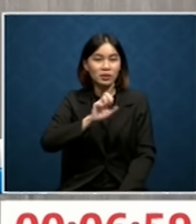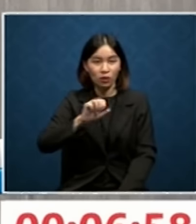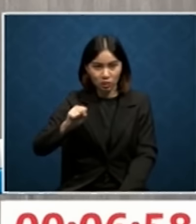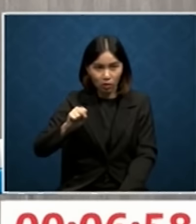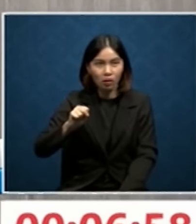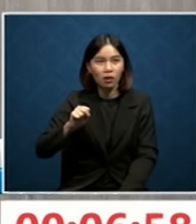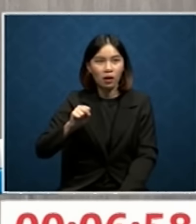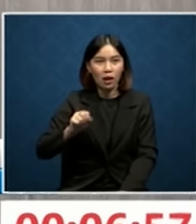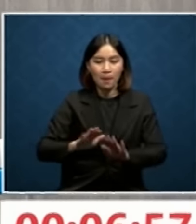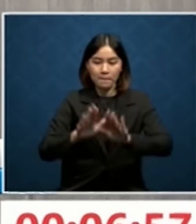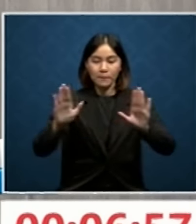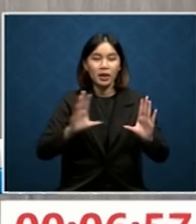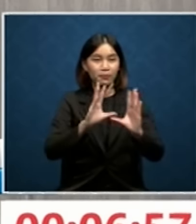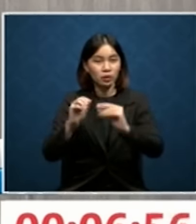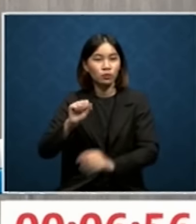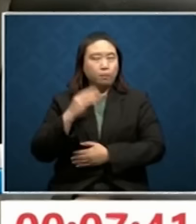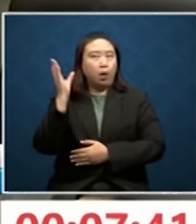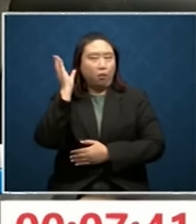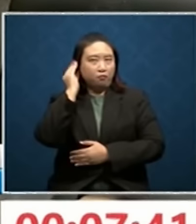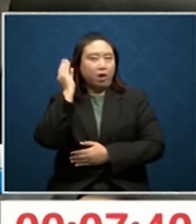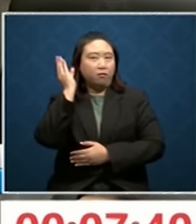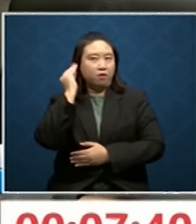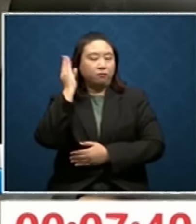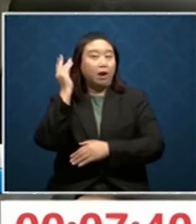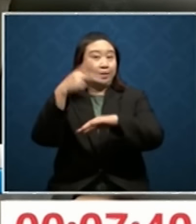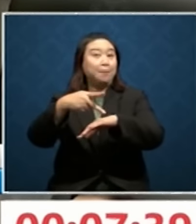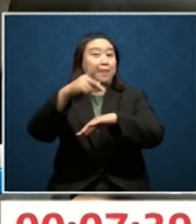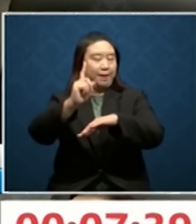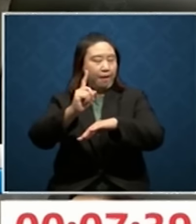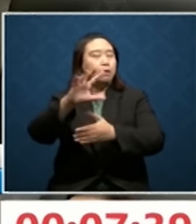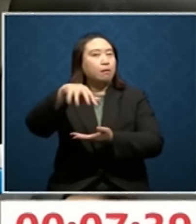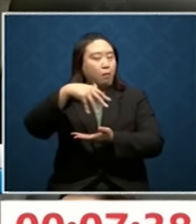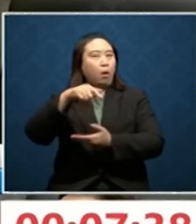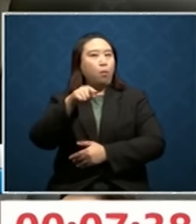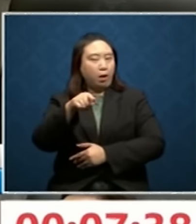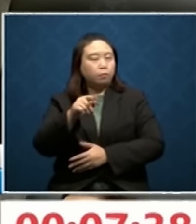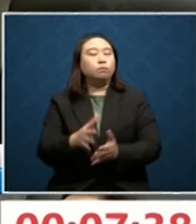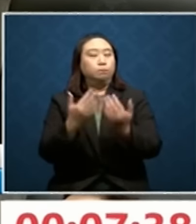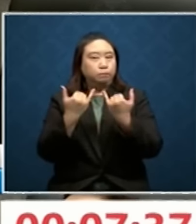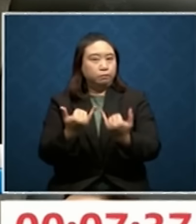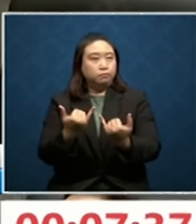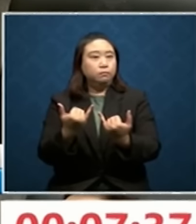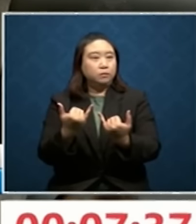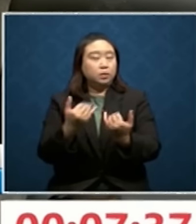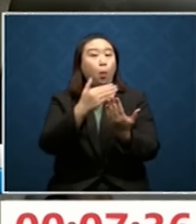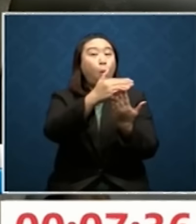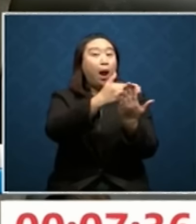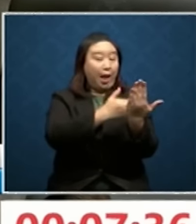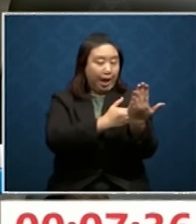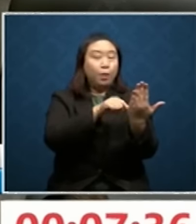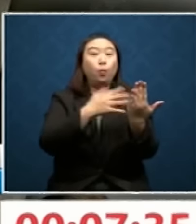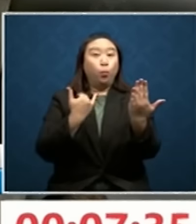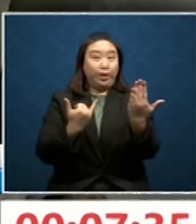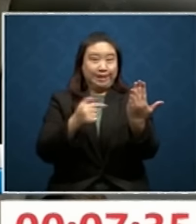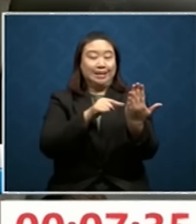พ้นกรรมาธิการที่เพิ่งตั้งวันนี้เนี่ยค่ะก็ต้องพ้นตามสวชุดเดิมไปด้วยอ่ะพี่ไก่สมมุตินะว่าพรุ่งนี้